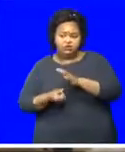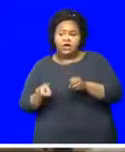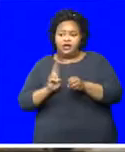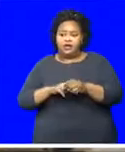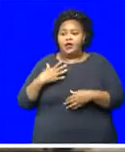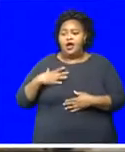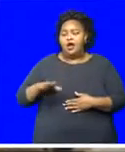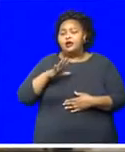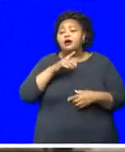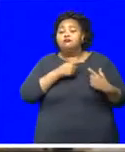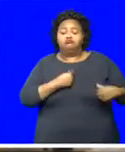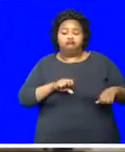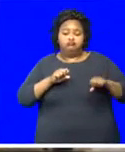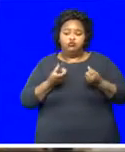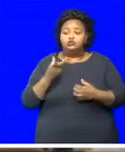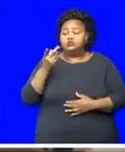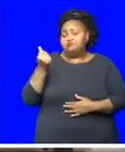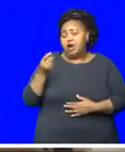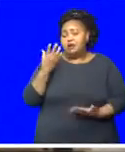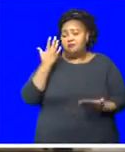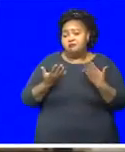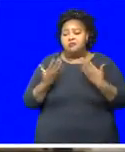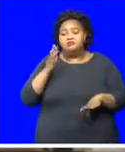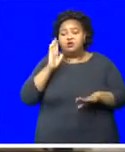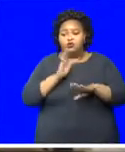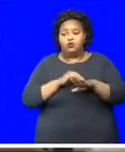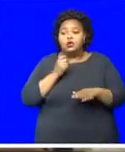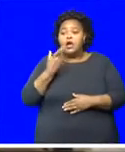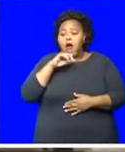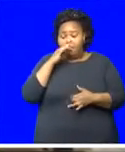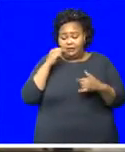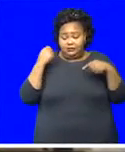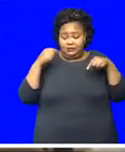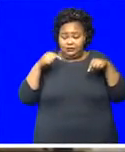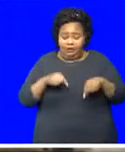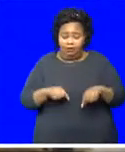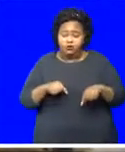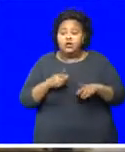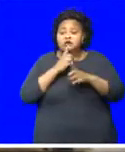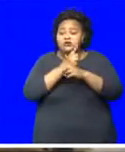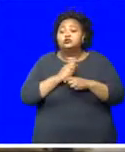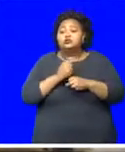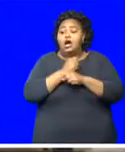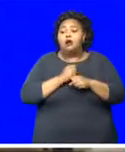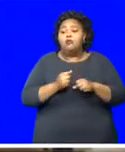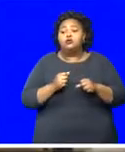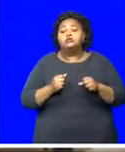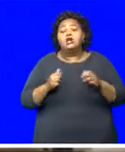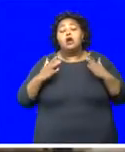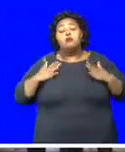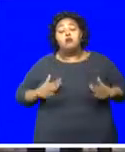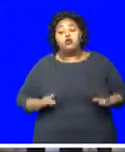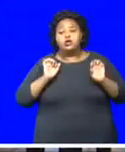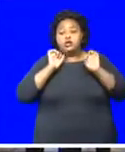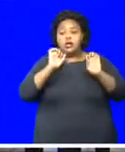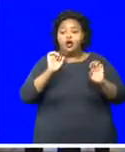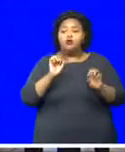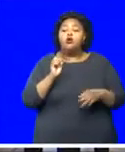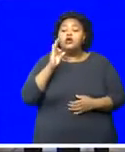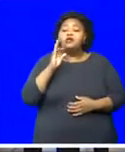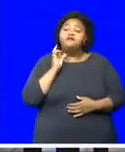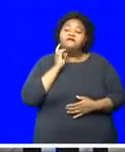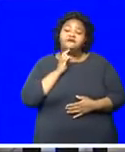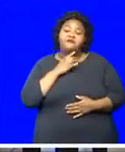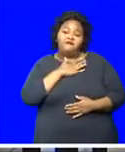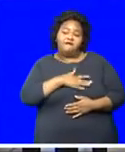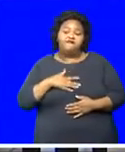so namhla sitekuthi okhuluma ngalele bangwa lobukhulu bamtimba wakho okwenta ukuthi ungadiva ngathi ungumufi lawo